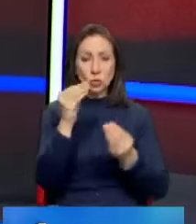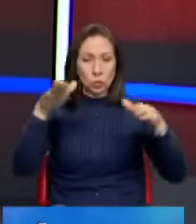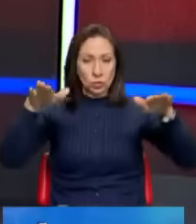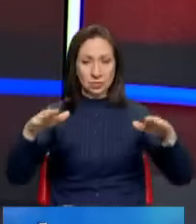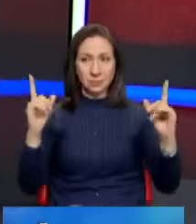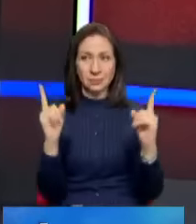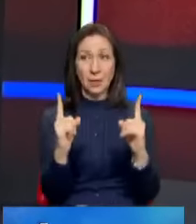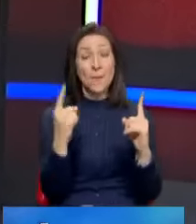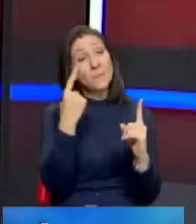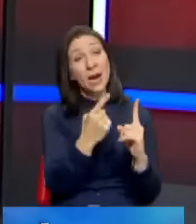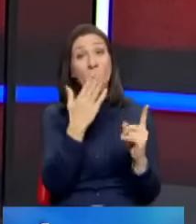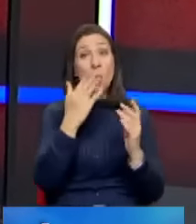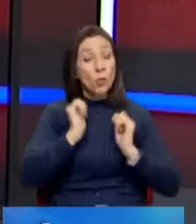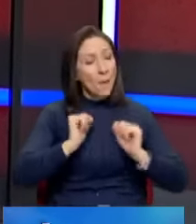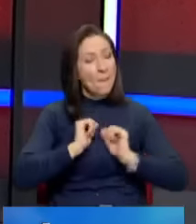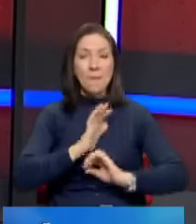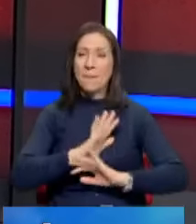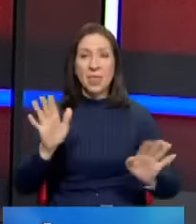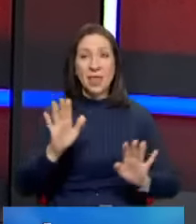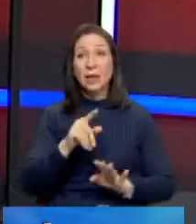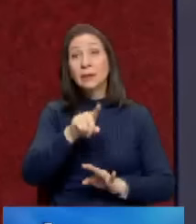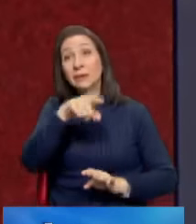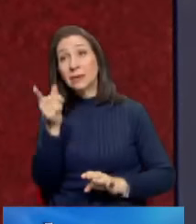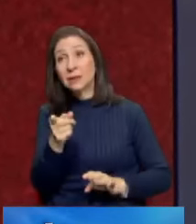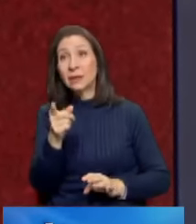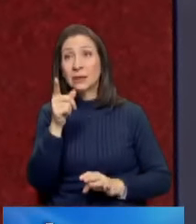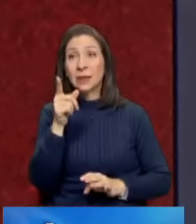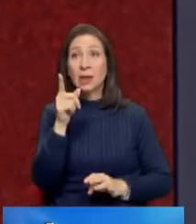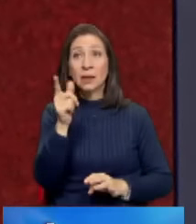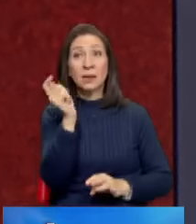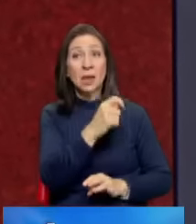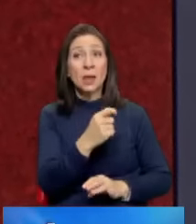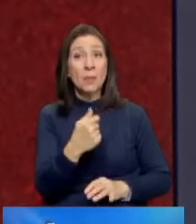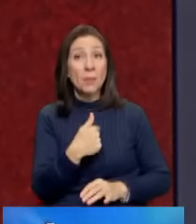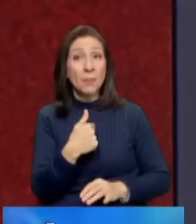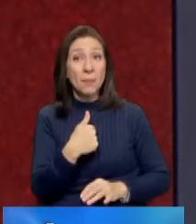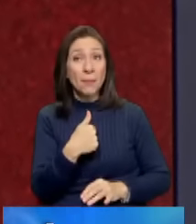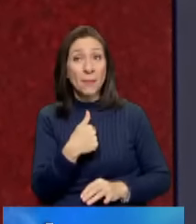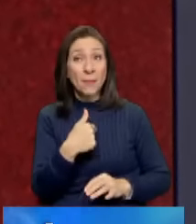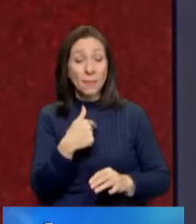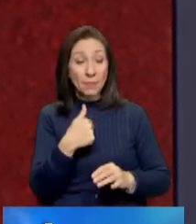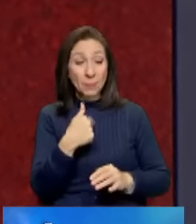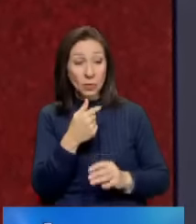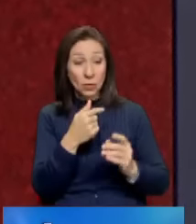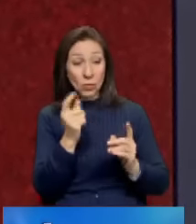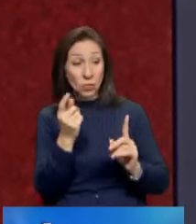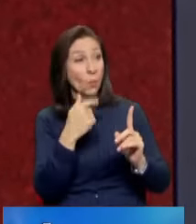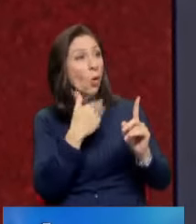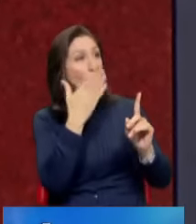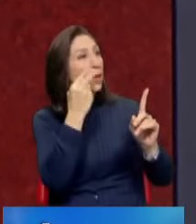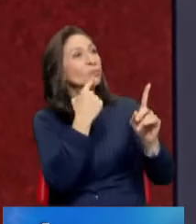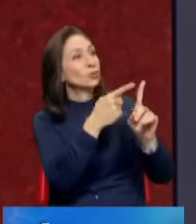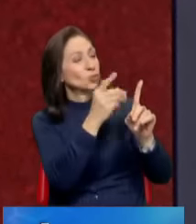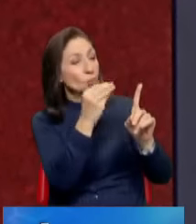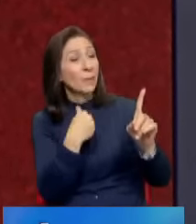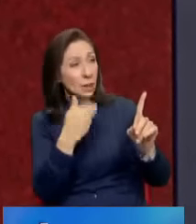var. Bak okumayı öğrendim diyor biri diğerine. Diğeri ise okumayı öğrendim diyen çocuğa ben de